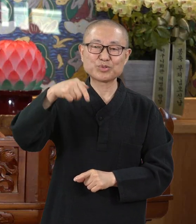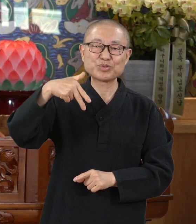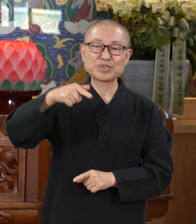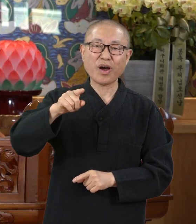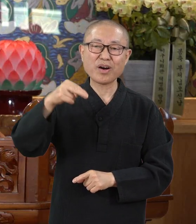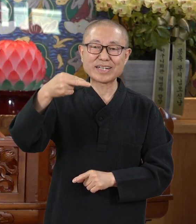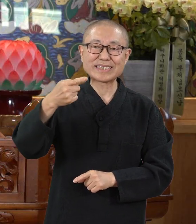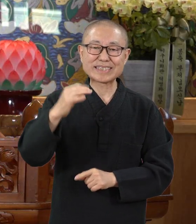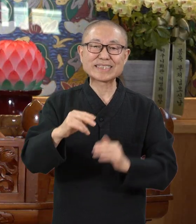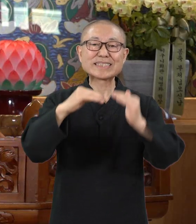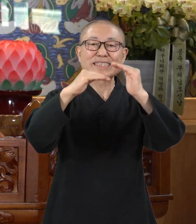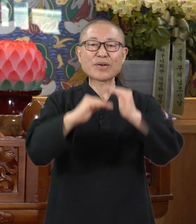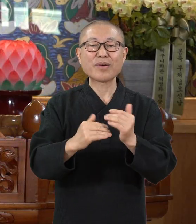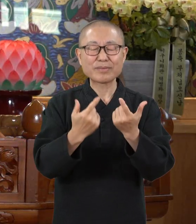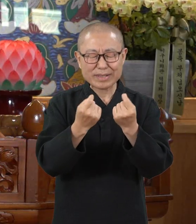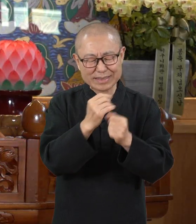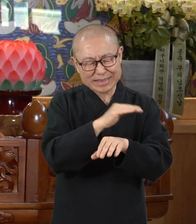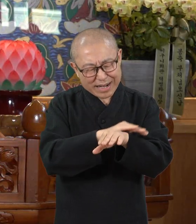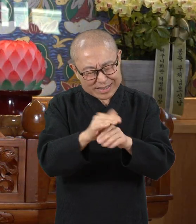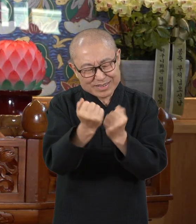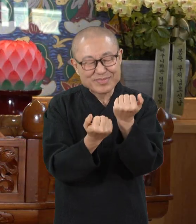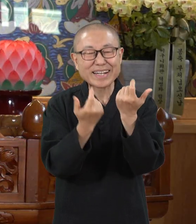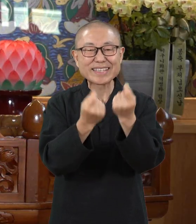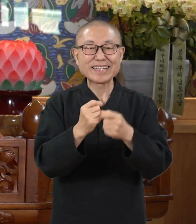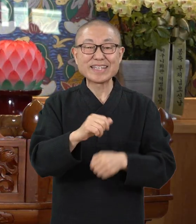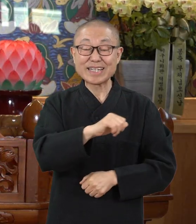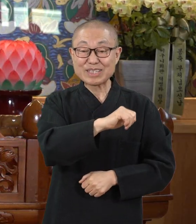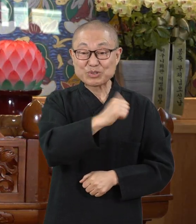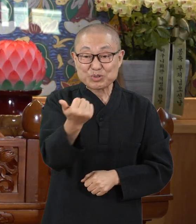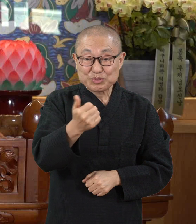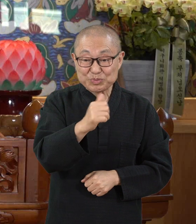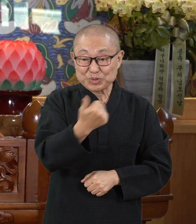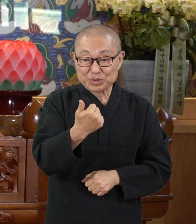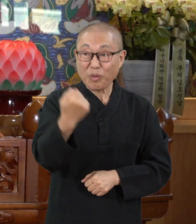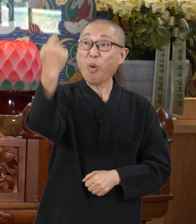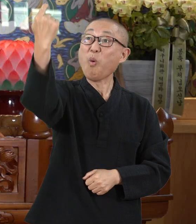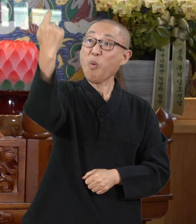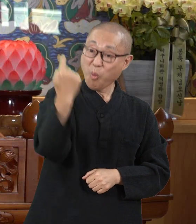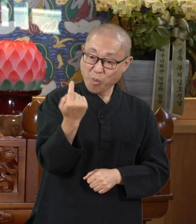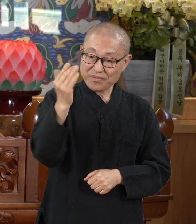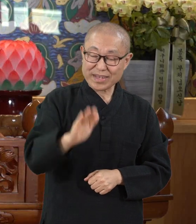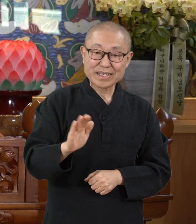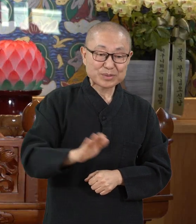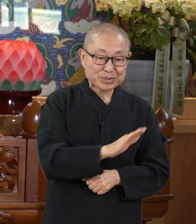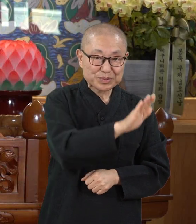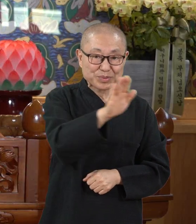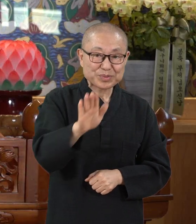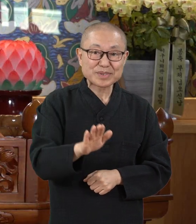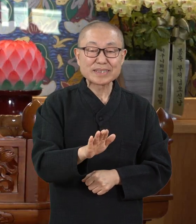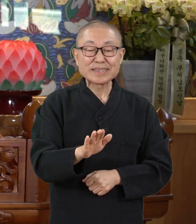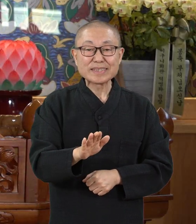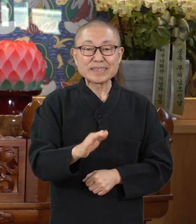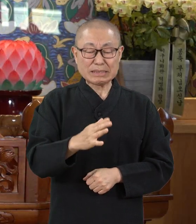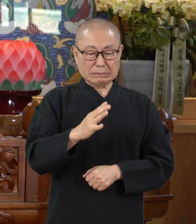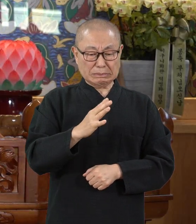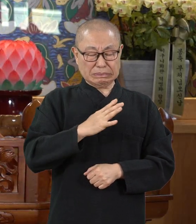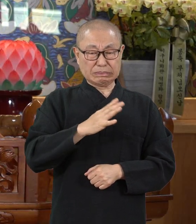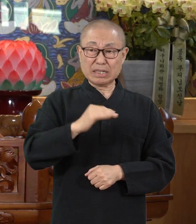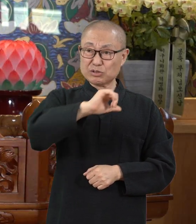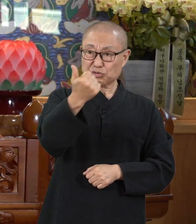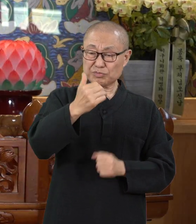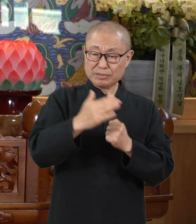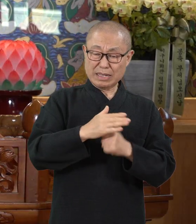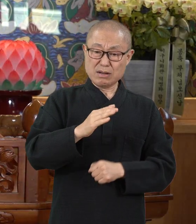잘 설명을 했어요. 죽음의 사자는 쫓아오는데 우리는 허허하면서 두려움에